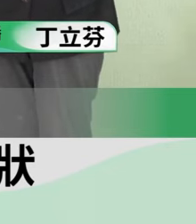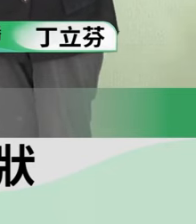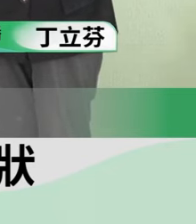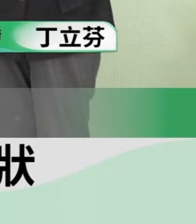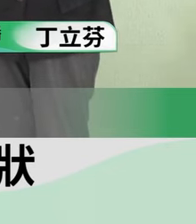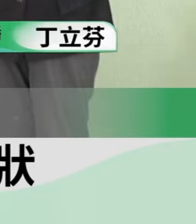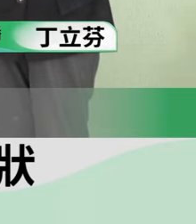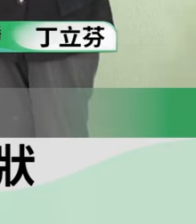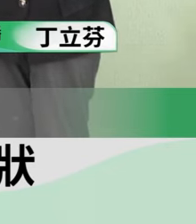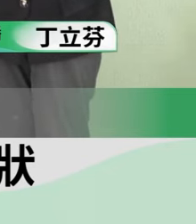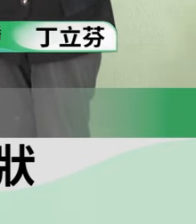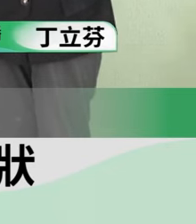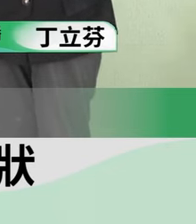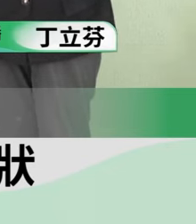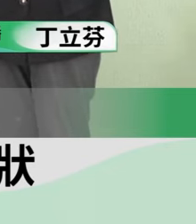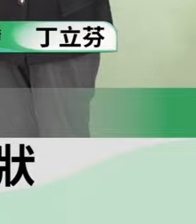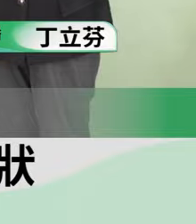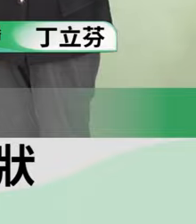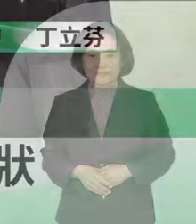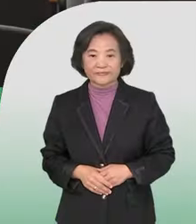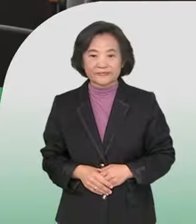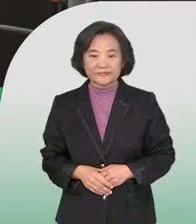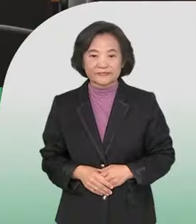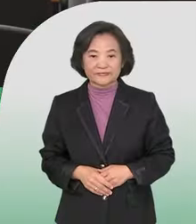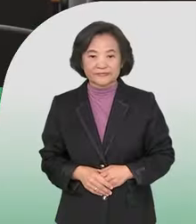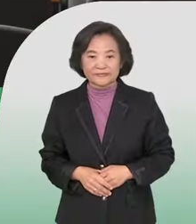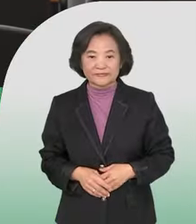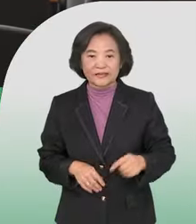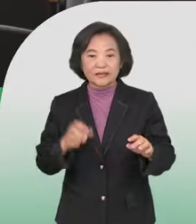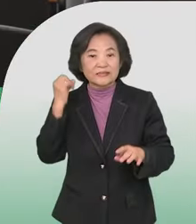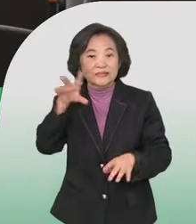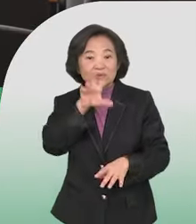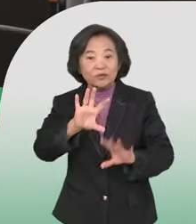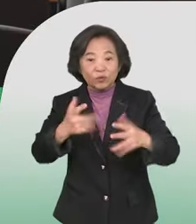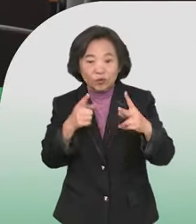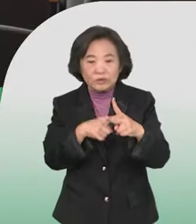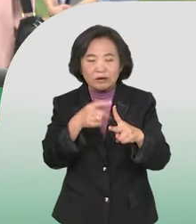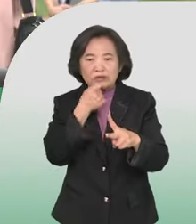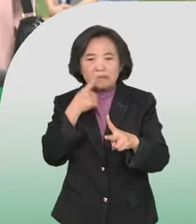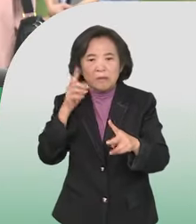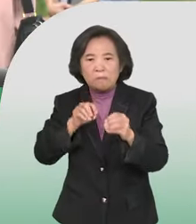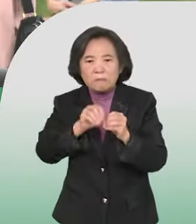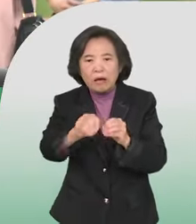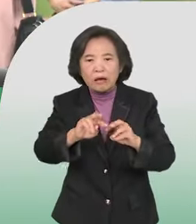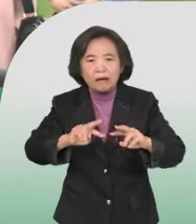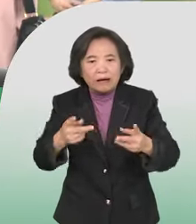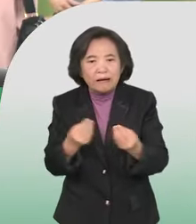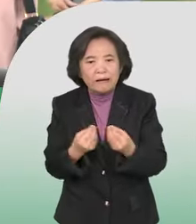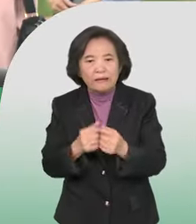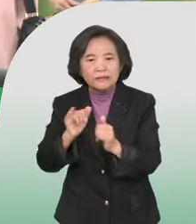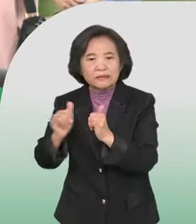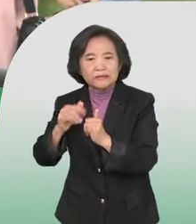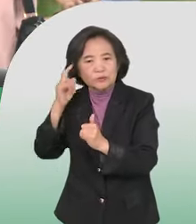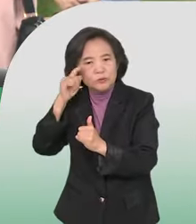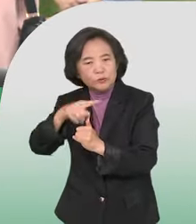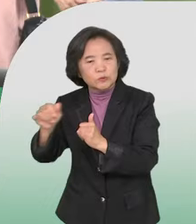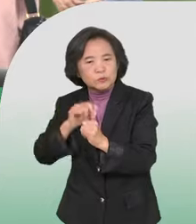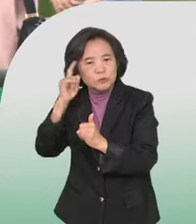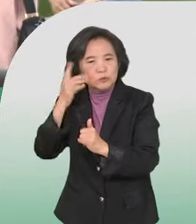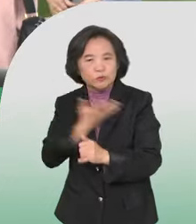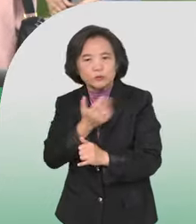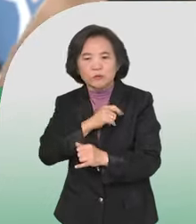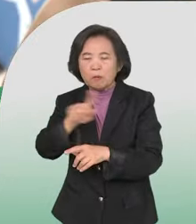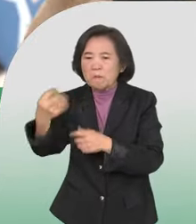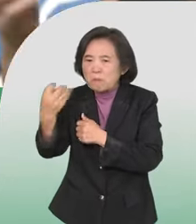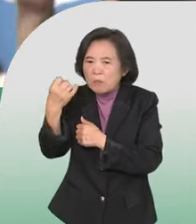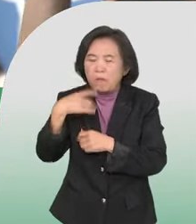铁封是唔得无好搞。 新月国小区的编组分高位，不过社区民众对阿件事情并无得